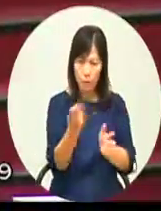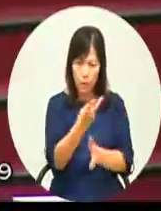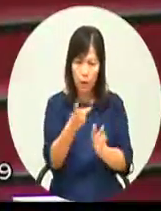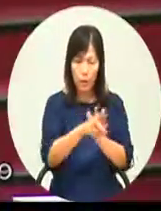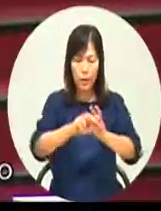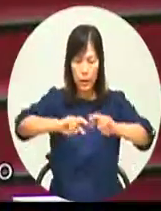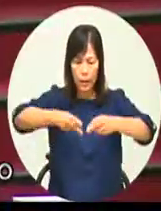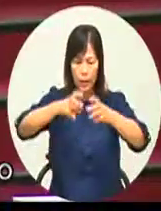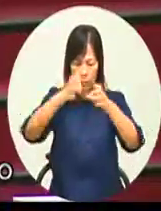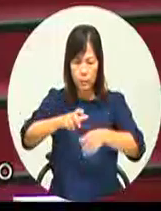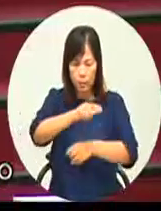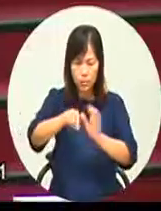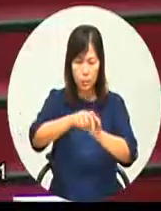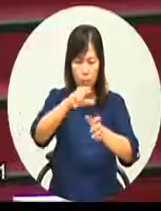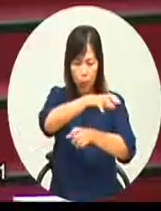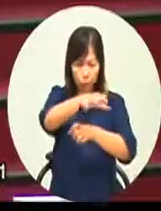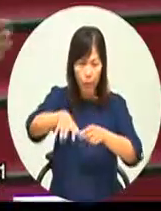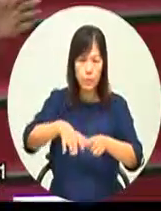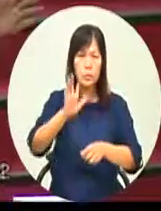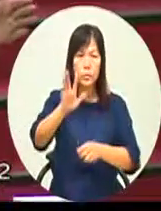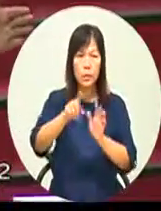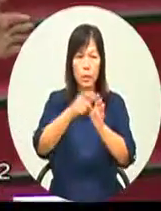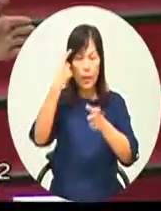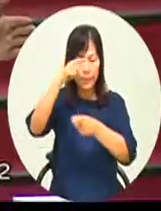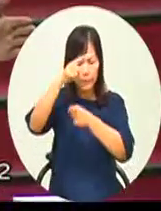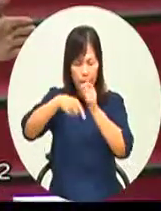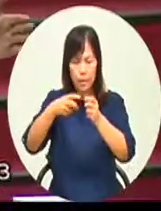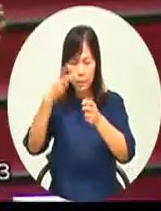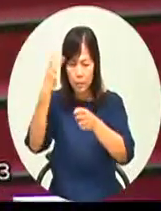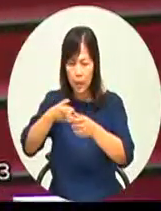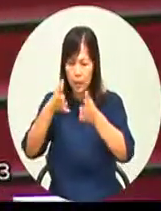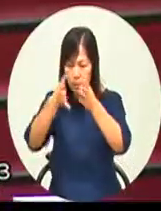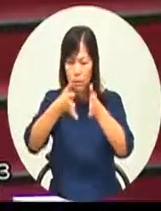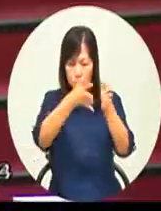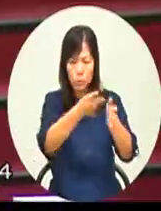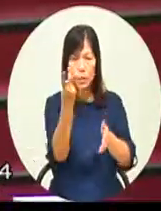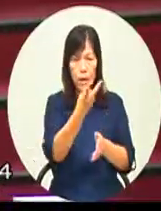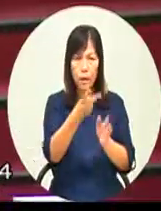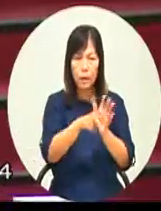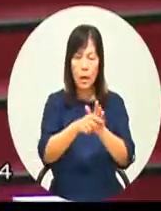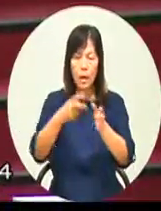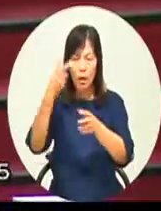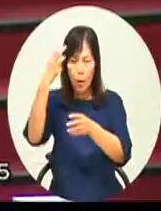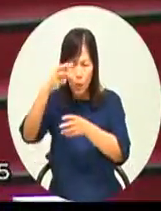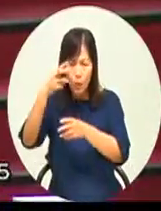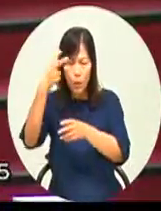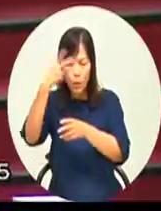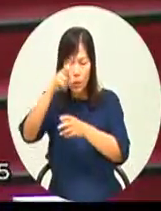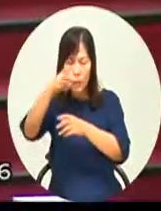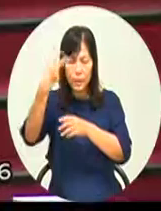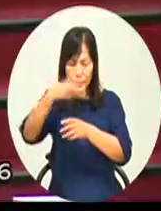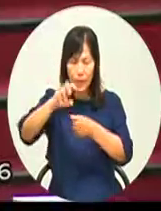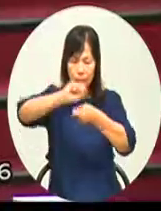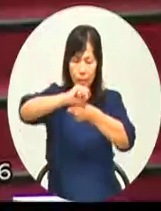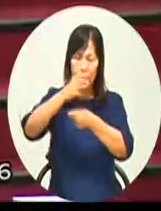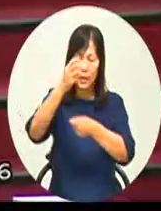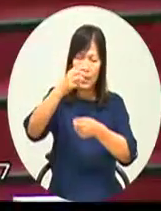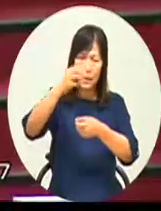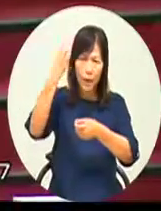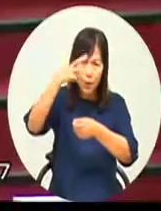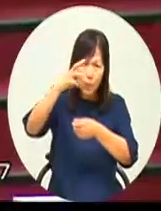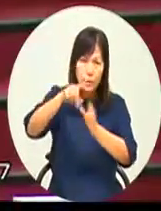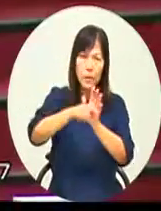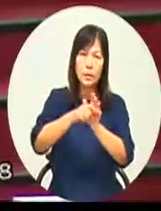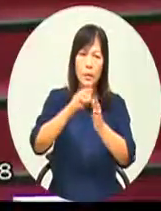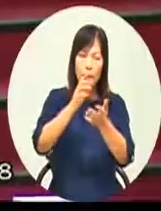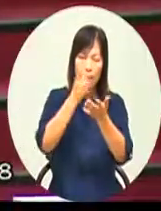善设施的一个环境，那么明年再抓2个部落，后年再加2个部落，第三年再加2个部落，那么